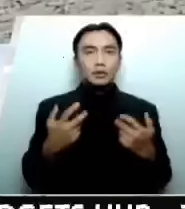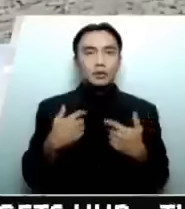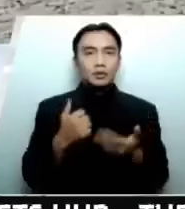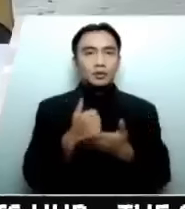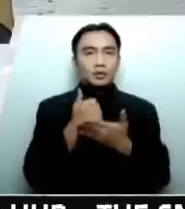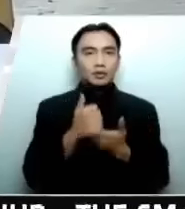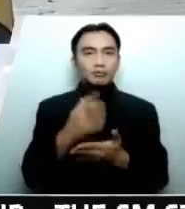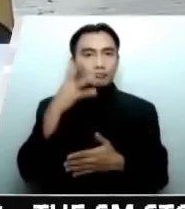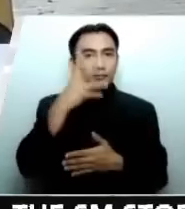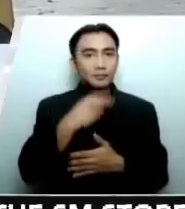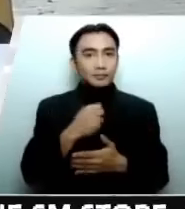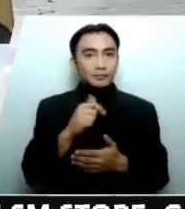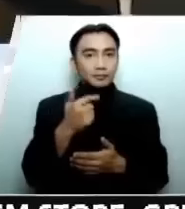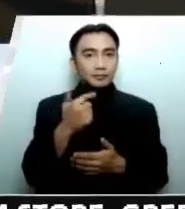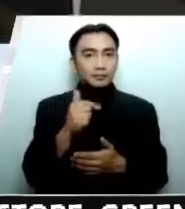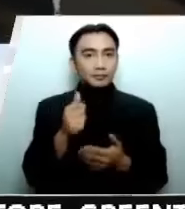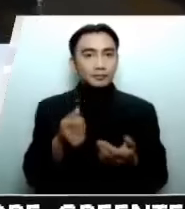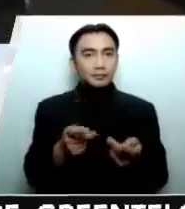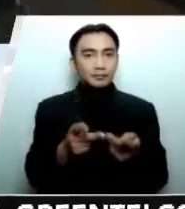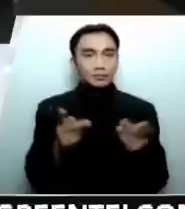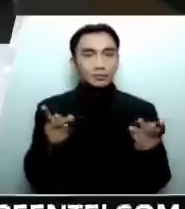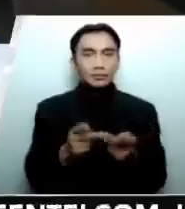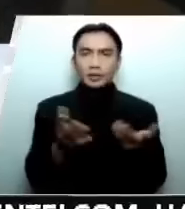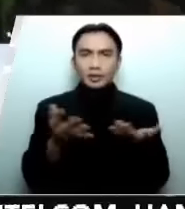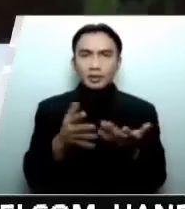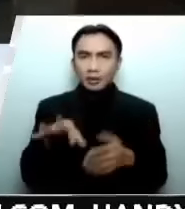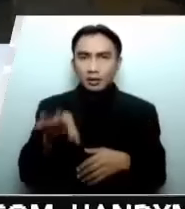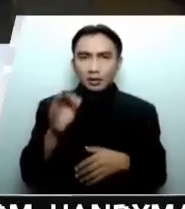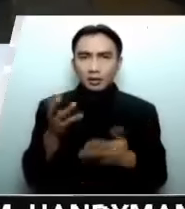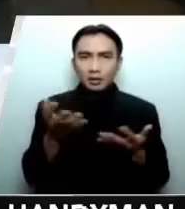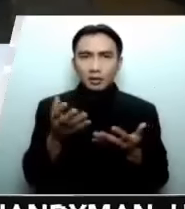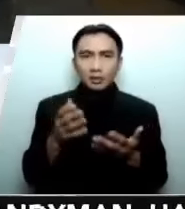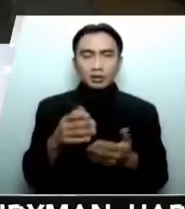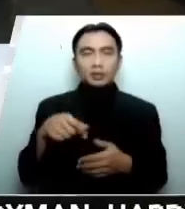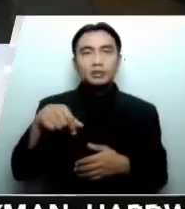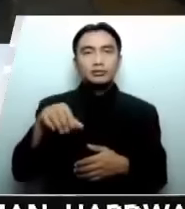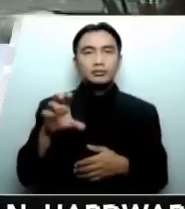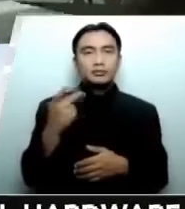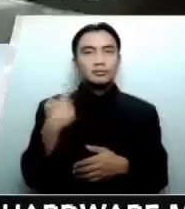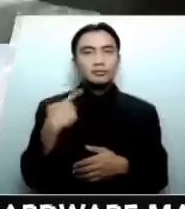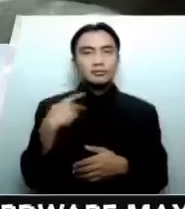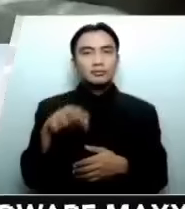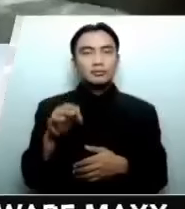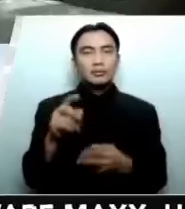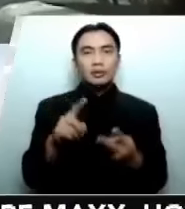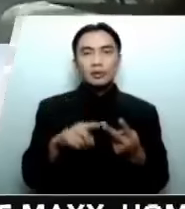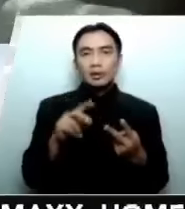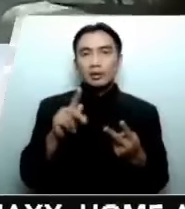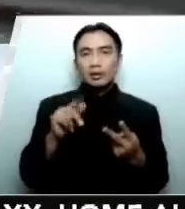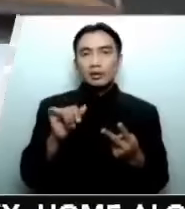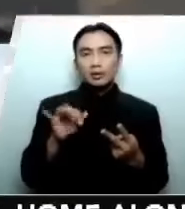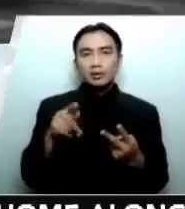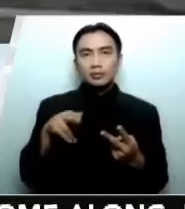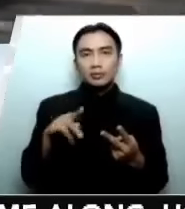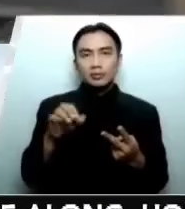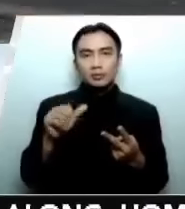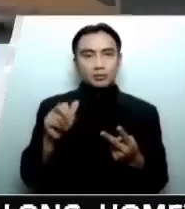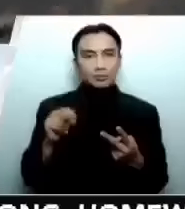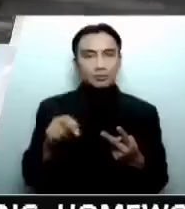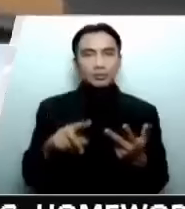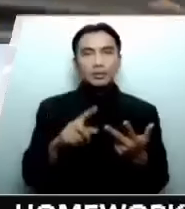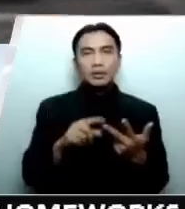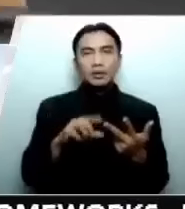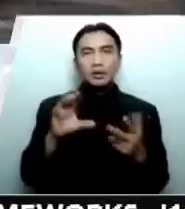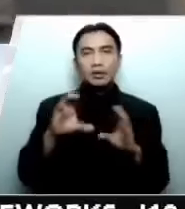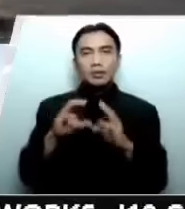environment. Sa ngayon, makikita ito sa ilang bahagi ng Commonwealth Avenue, Katipunan Avenue at Quezon Avenue. Nilaparan din ang